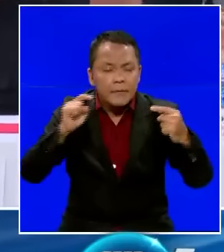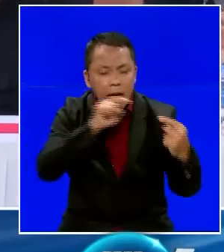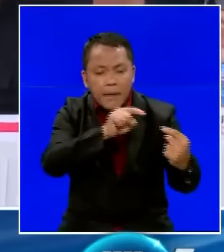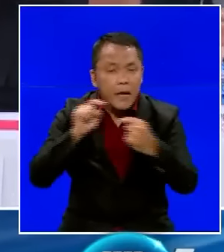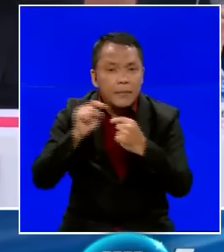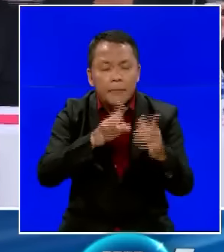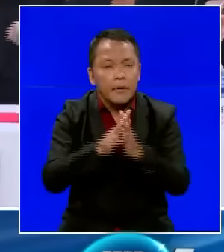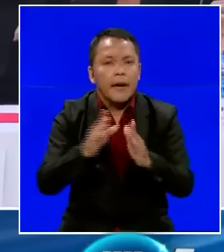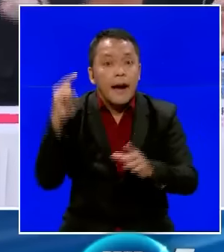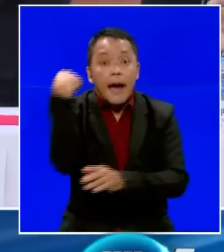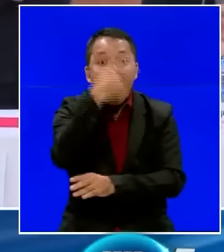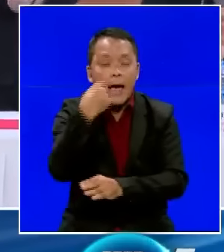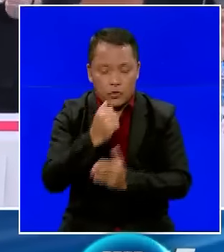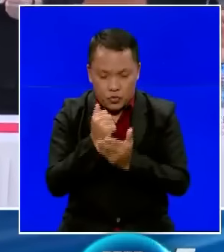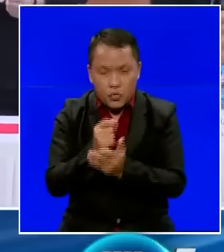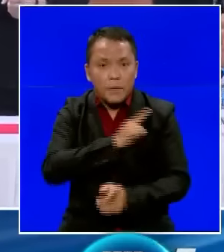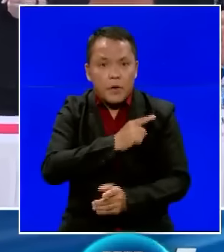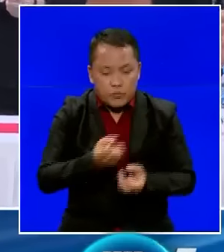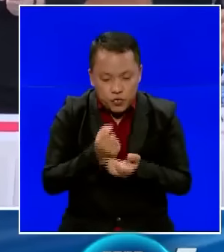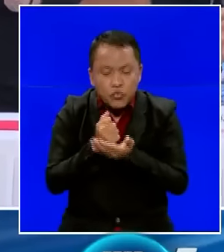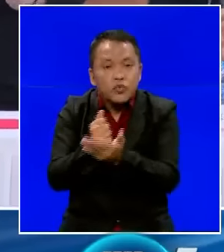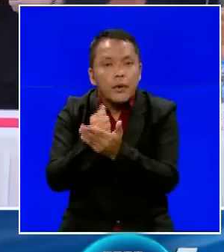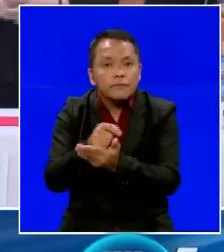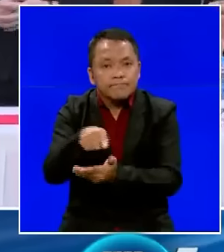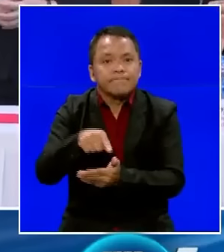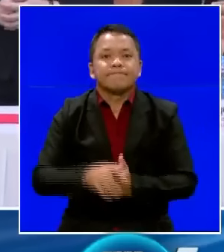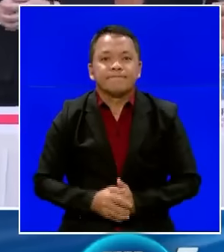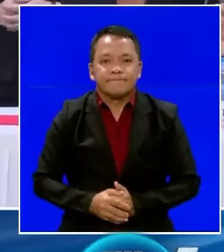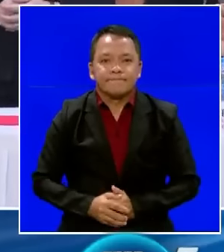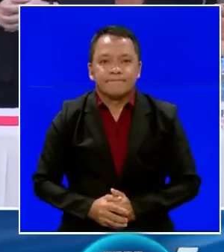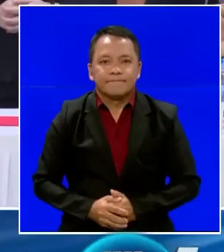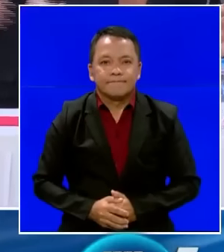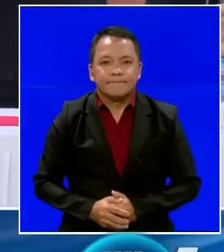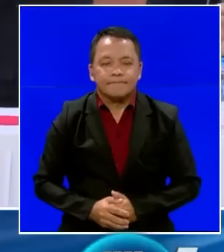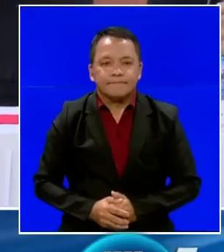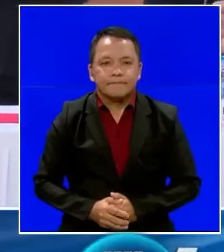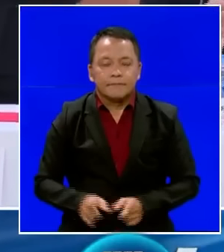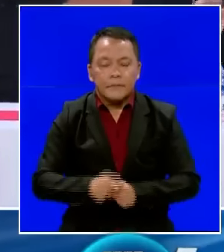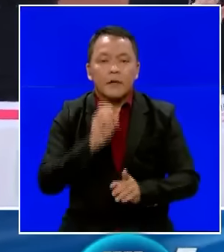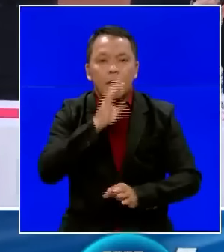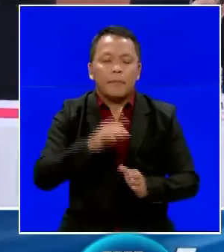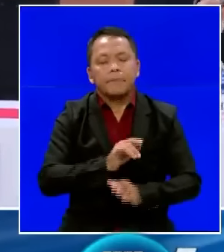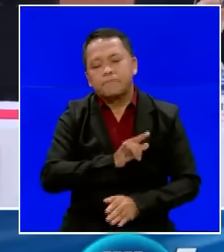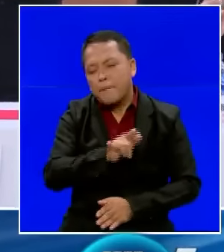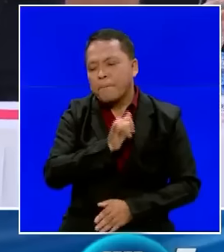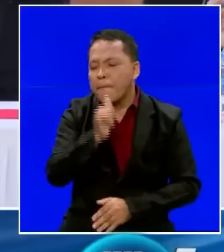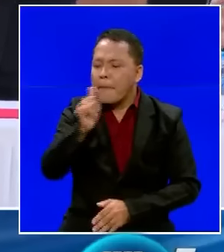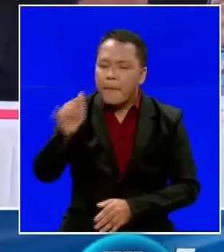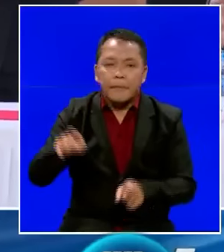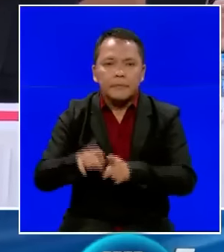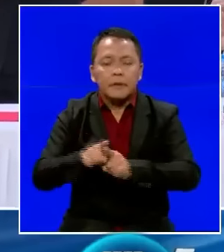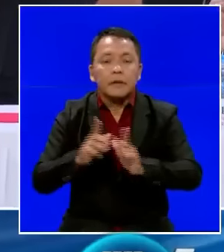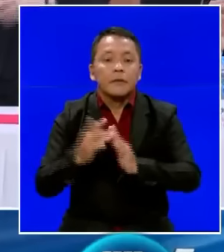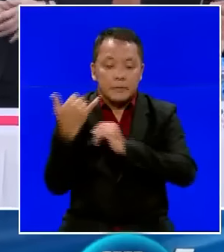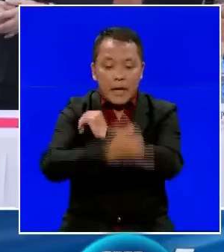ว่าใครเป็นคนอยู่เบื้องหลังในการช่วยเหลือเสียแป้งนาโหนดต่อไปนะคะ คือแกบอกแกก็ไปเรื่อยๆอ่ะแต่คือไปอยู่